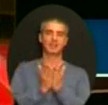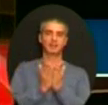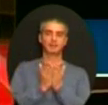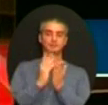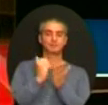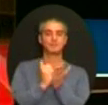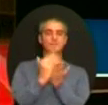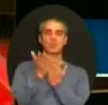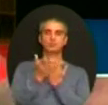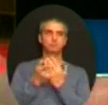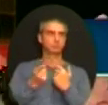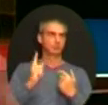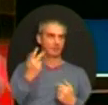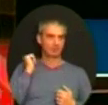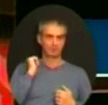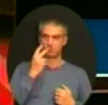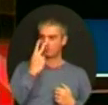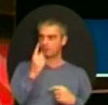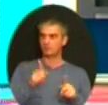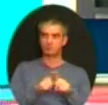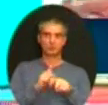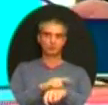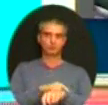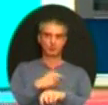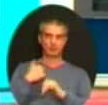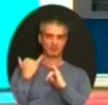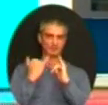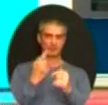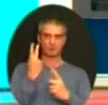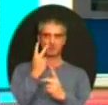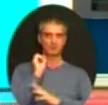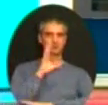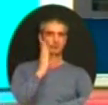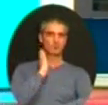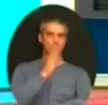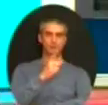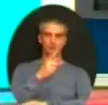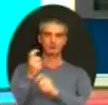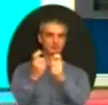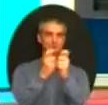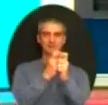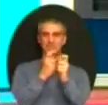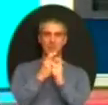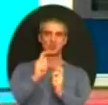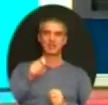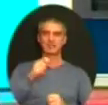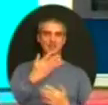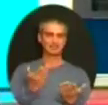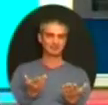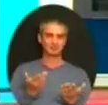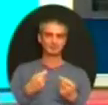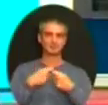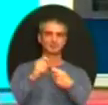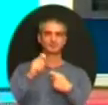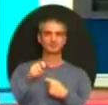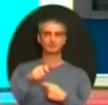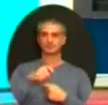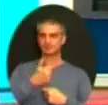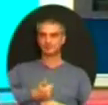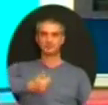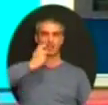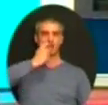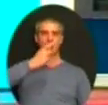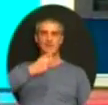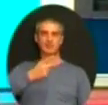תהיה מחוץ. אבל אתמול זה היה נראה, אתמול בשעה הזאת, אנחנו הבאנו כמובן שידורים חיים מסיעות הכנסת, חבר הכנסת השר